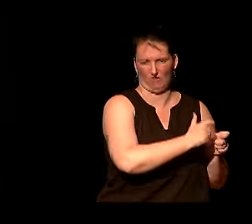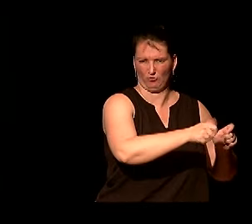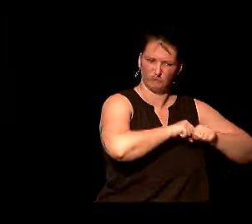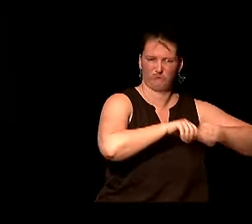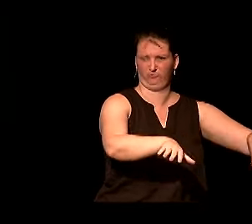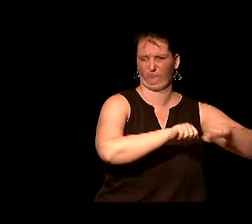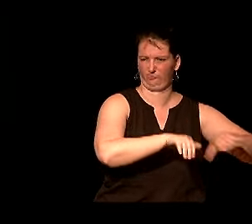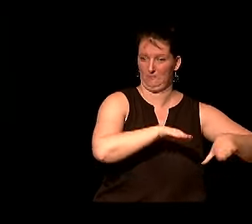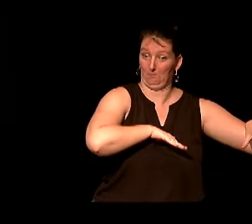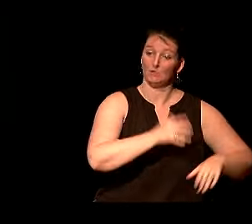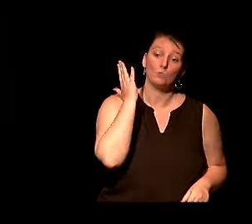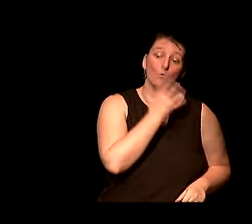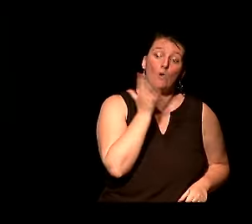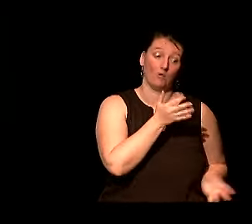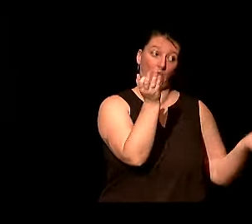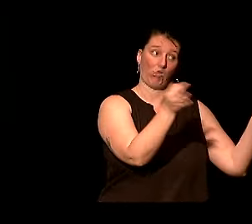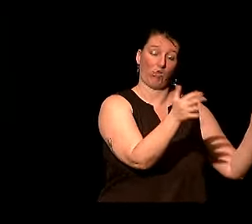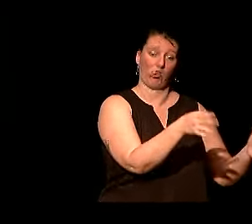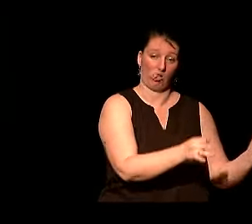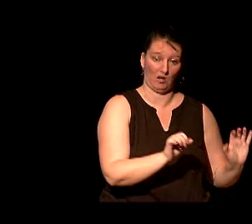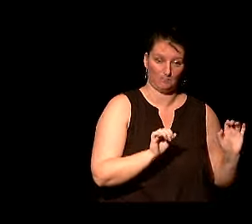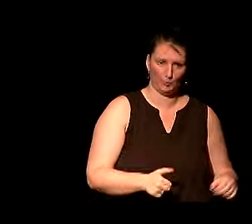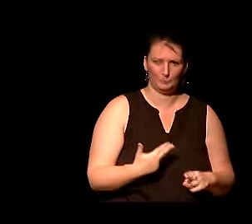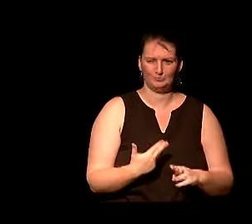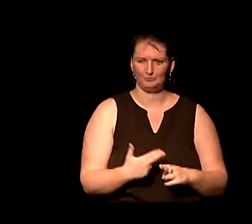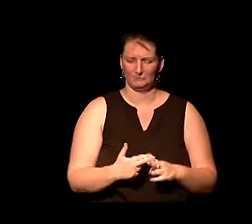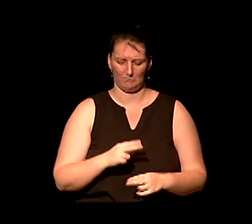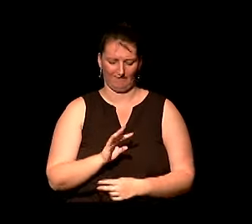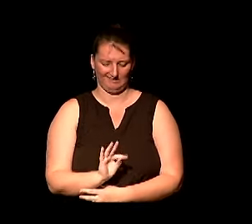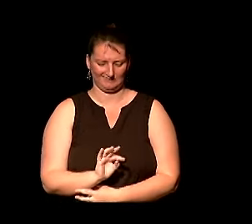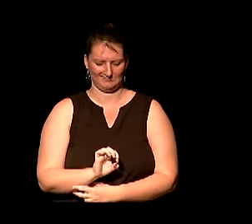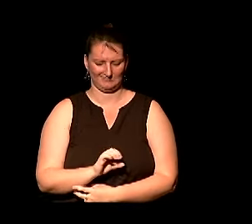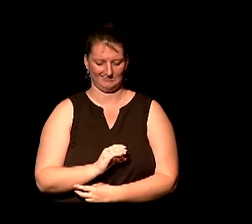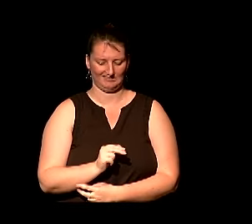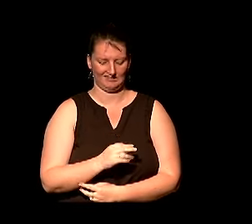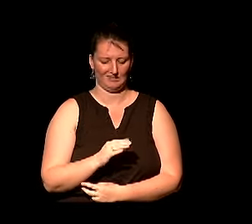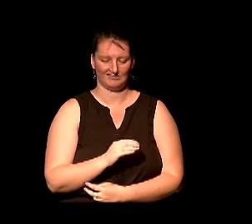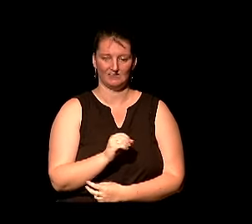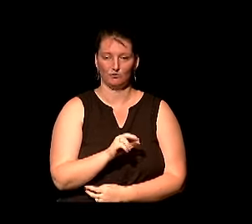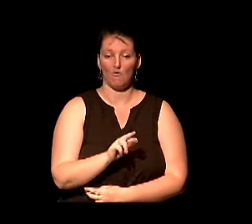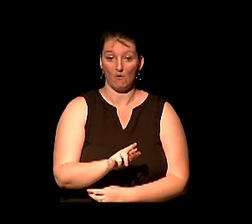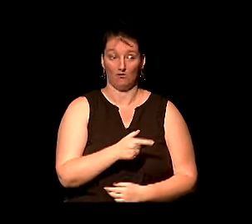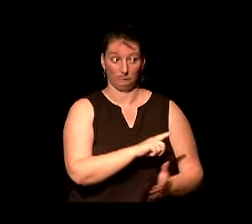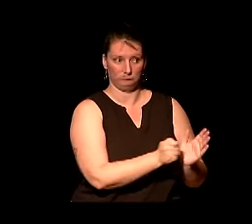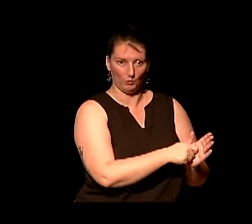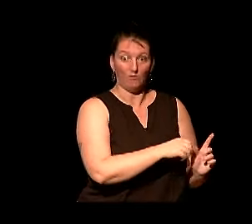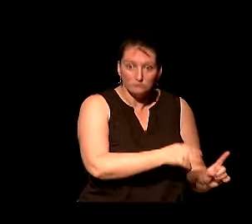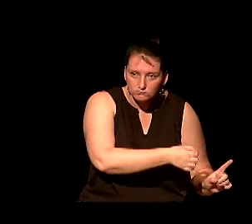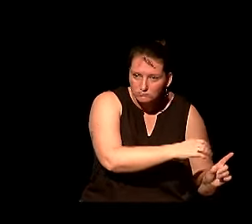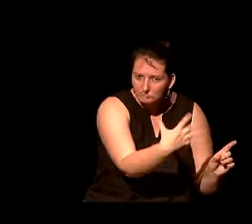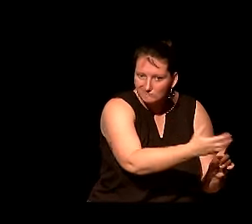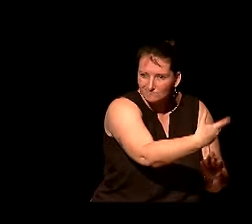de Technicolor. C'est le moment où le Technicolor arrive à être industrialisé, à être utilisé par les studios de